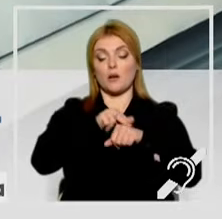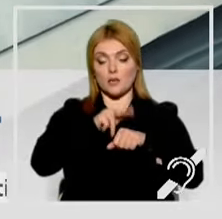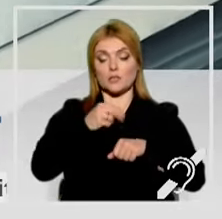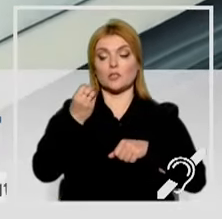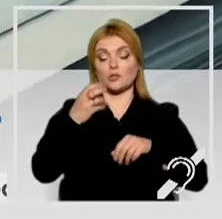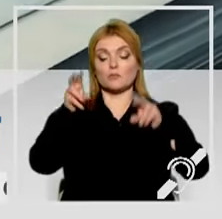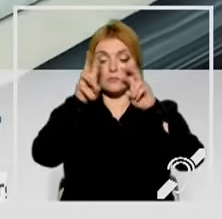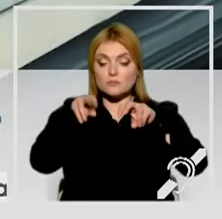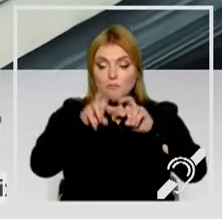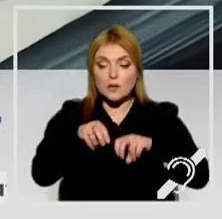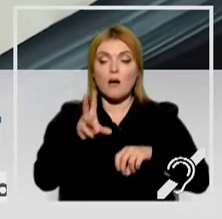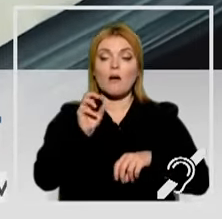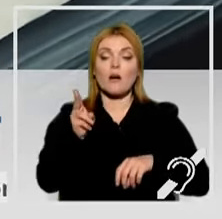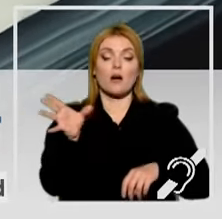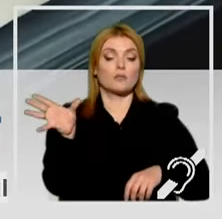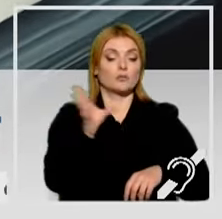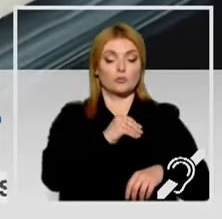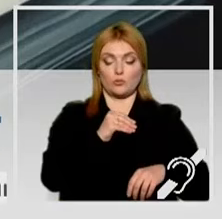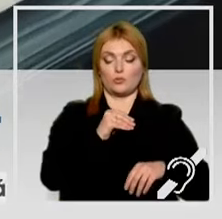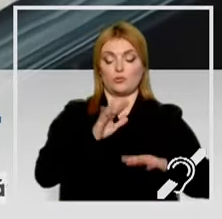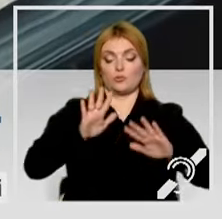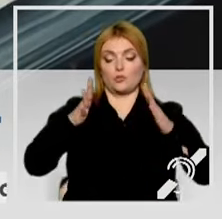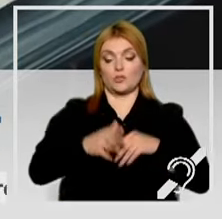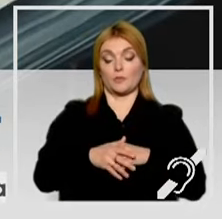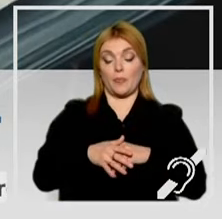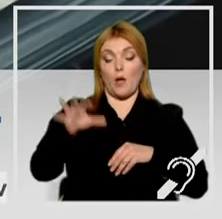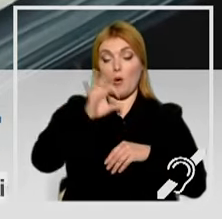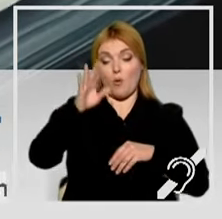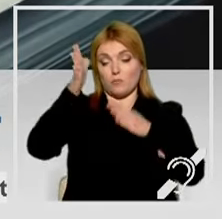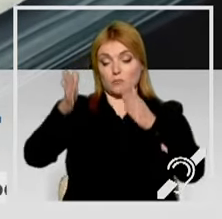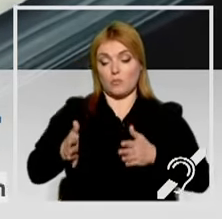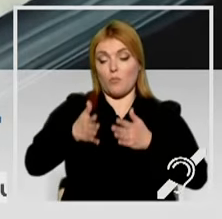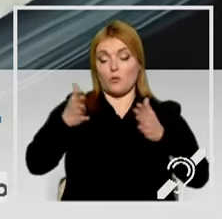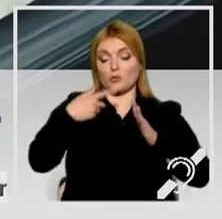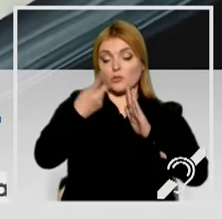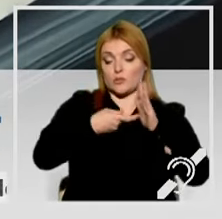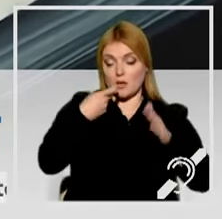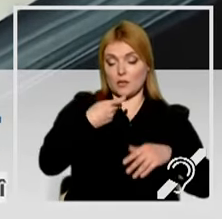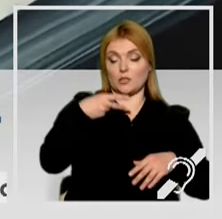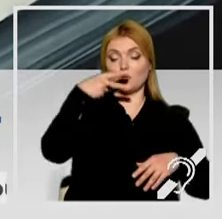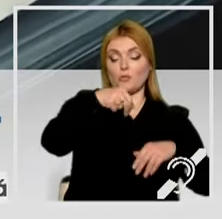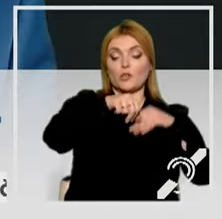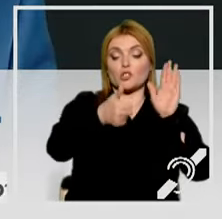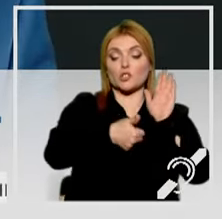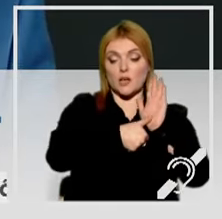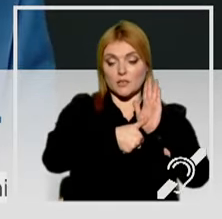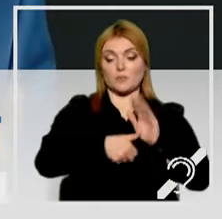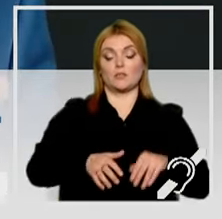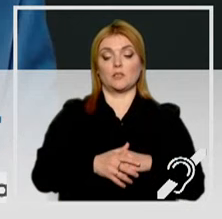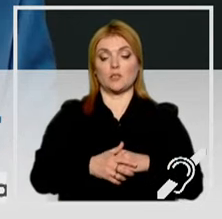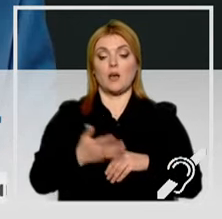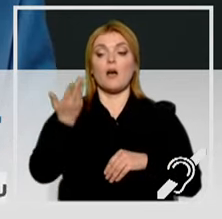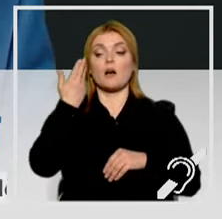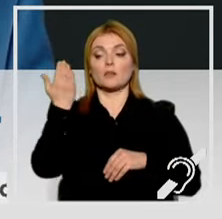Mihail gofman a devenit cunoscut spațiului public în 2016 după o serie de dezvăluiri în dosarele laun romat și frauda